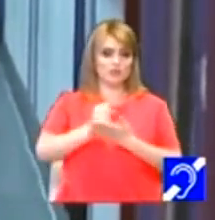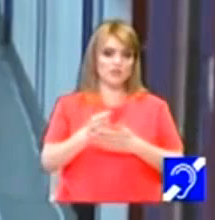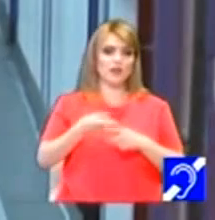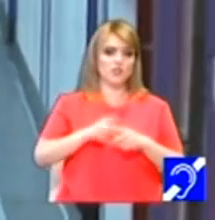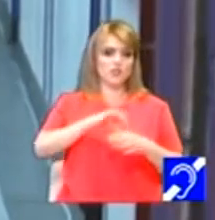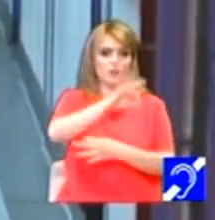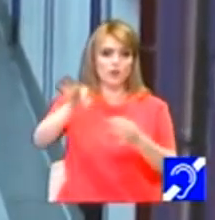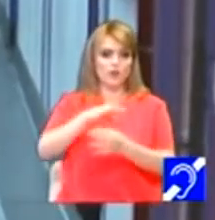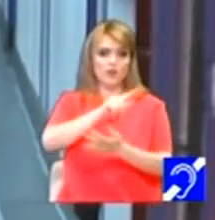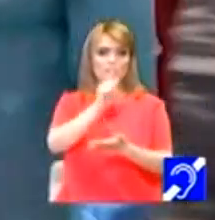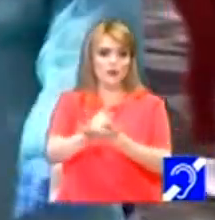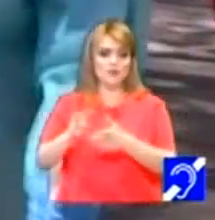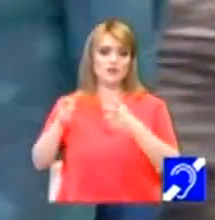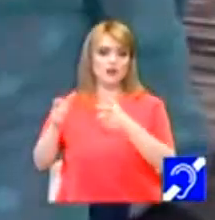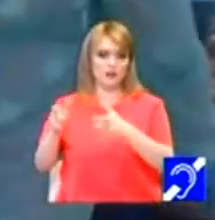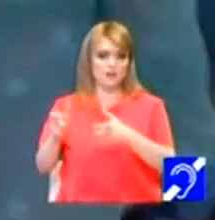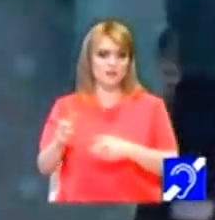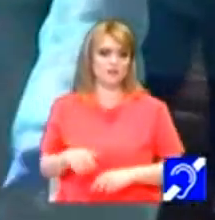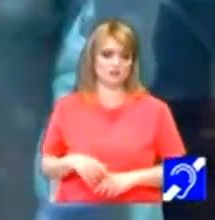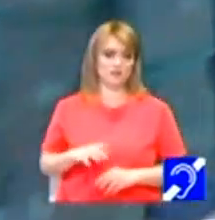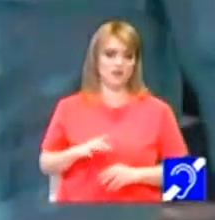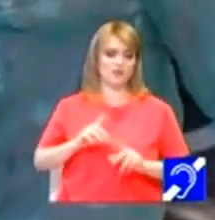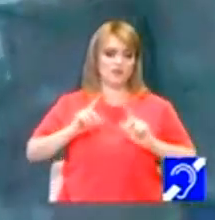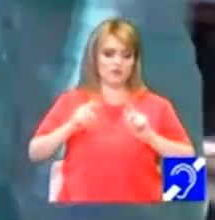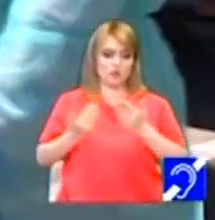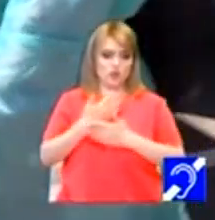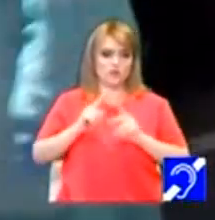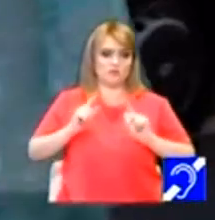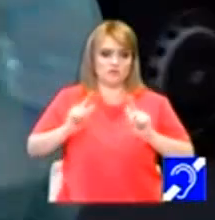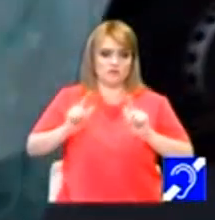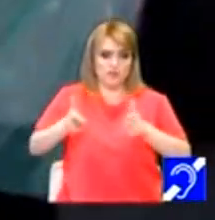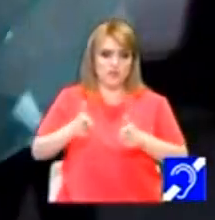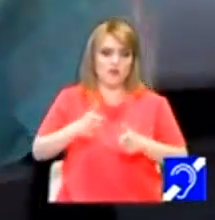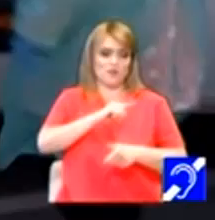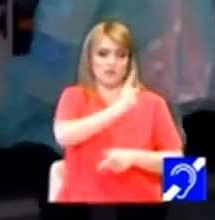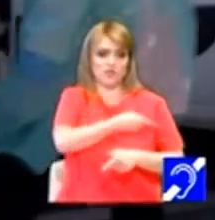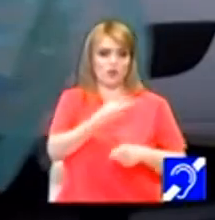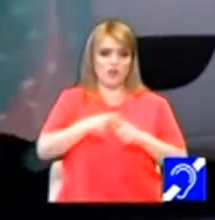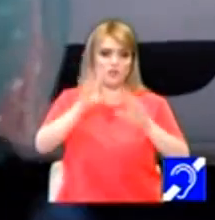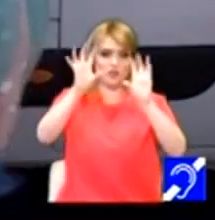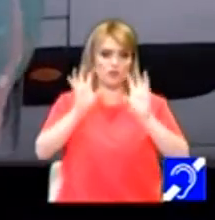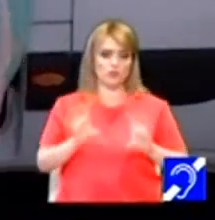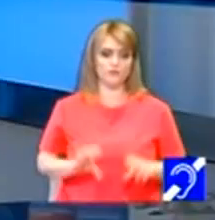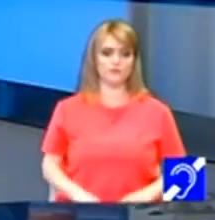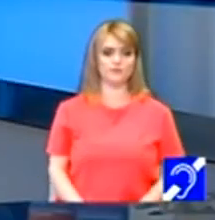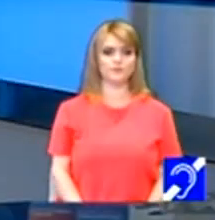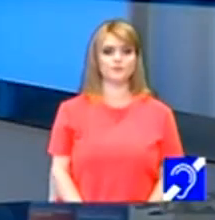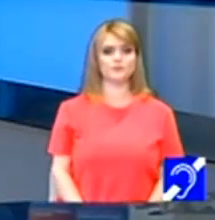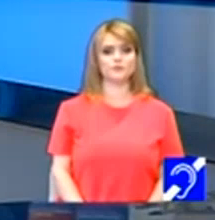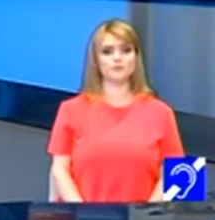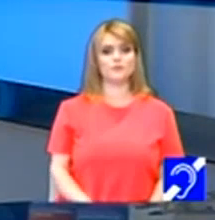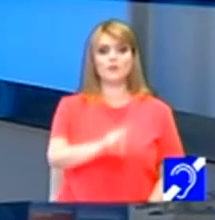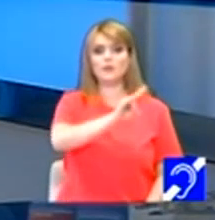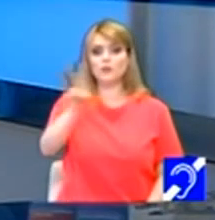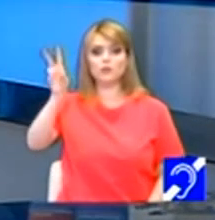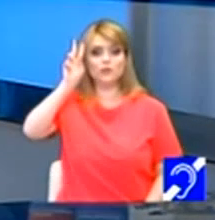cadrelor medicale numai dacă nu există suficienți voluntari. Cei detașați vor primi o bonificație la salariu. Nimeni